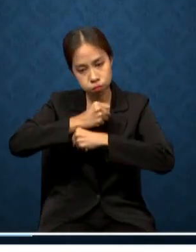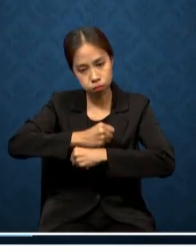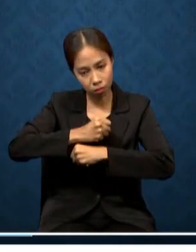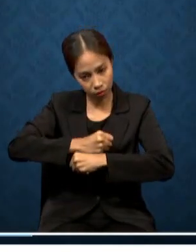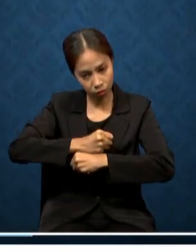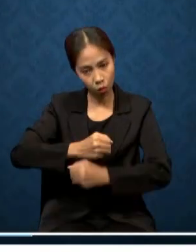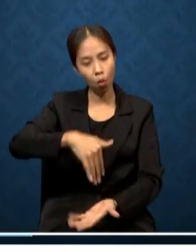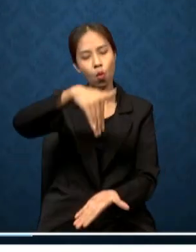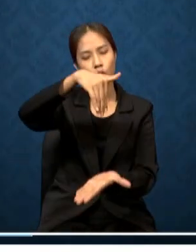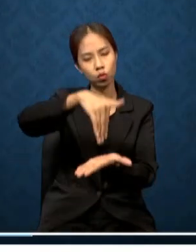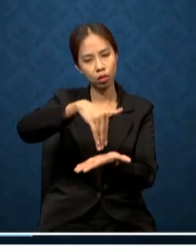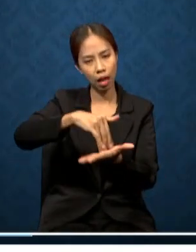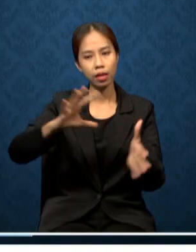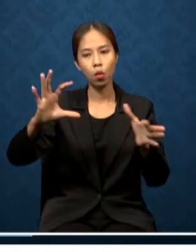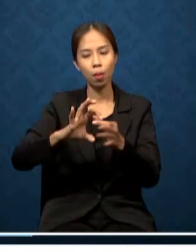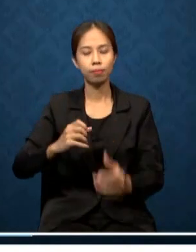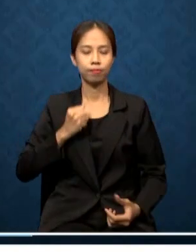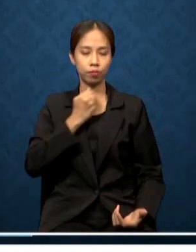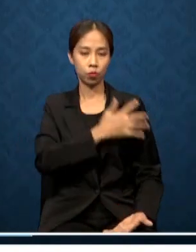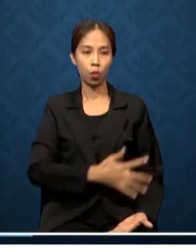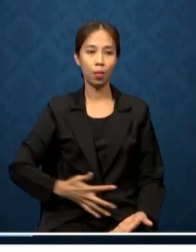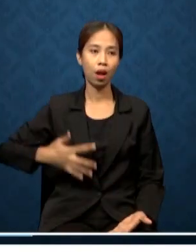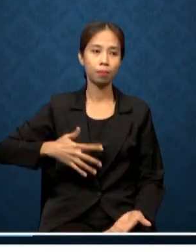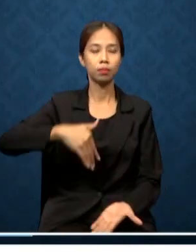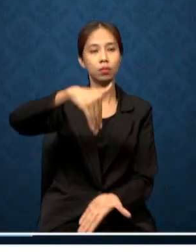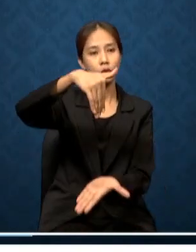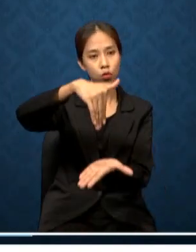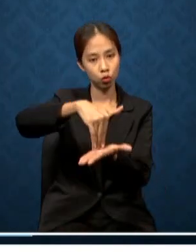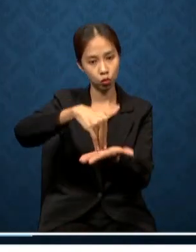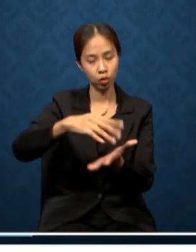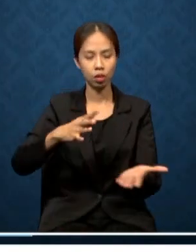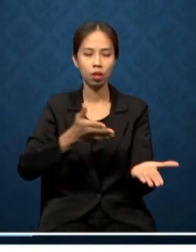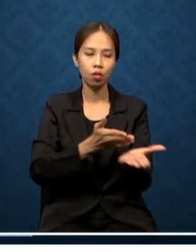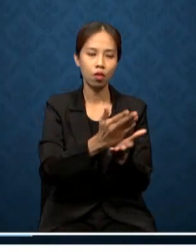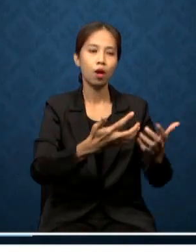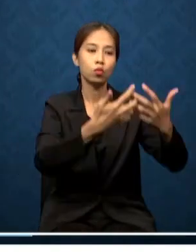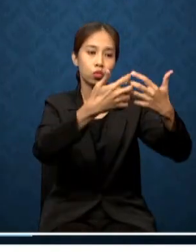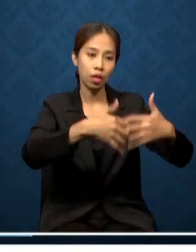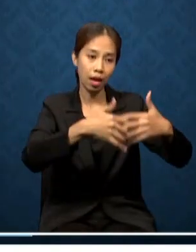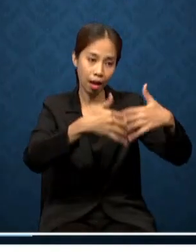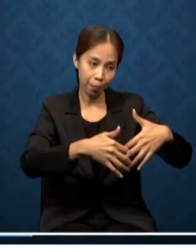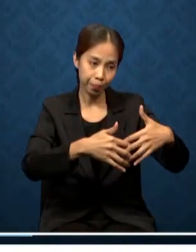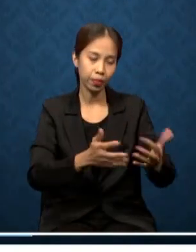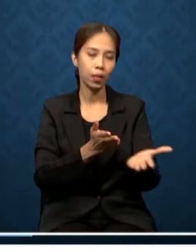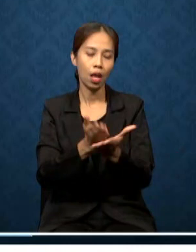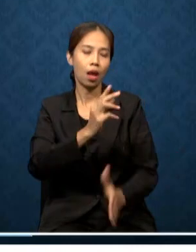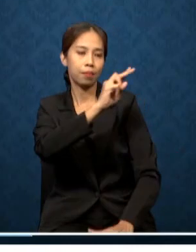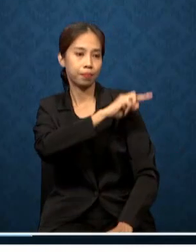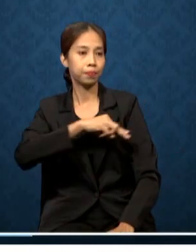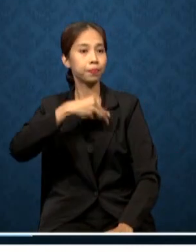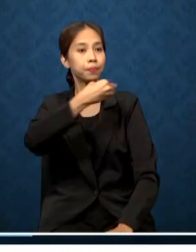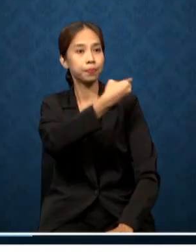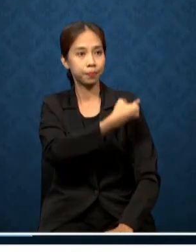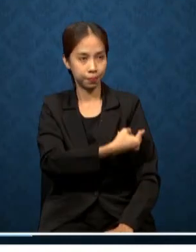สุขภาพศูนย์กลางทางอุตสาหกรรมทางการแพทย์และสาธารณสุข